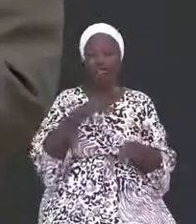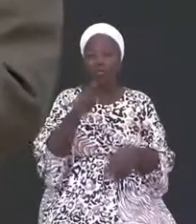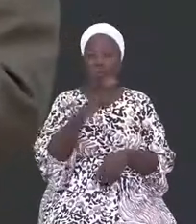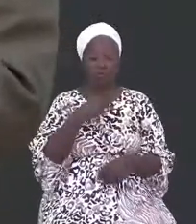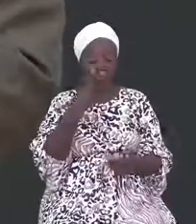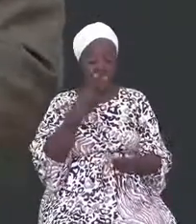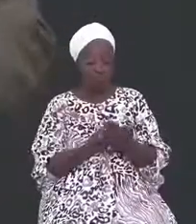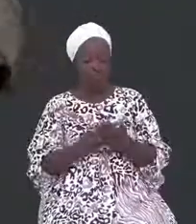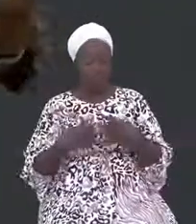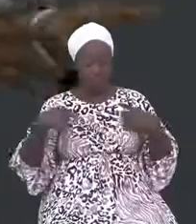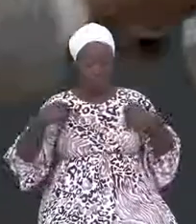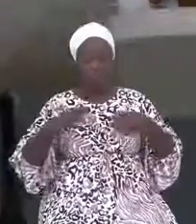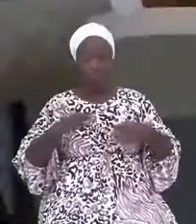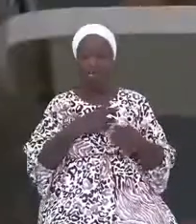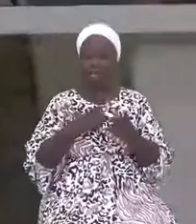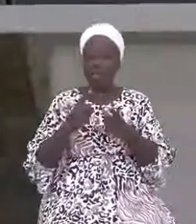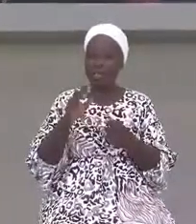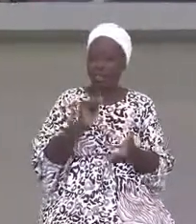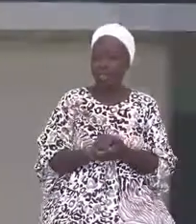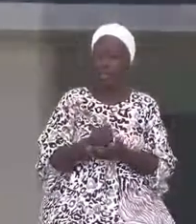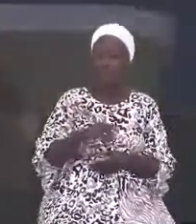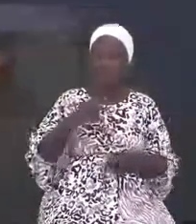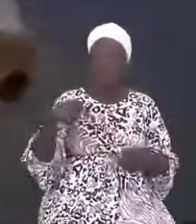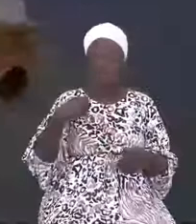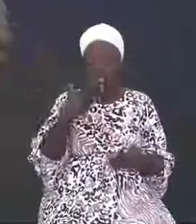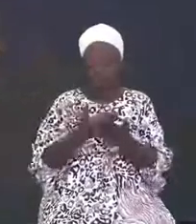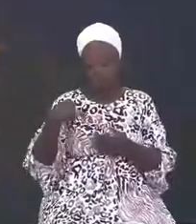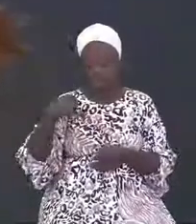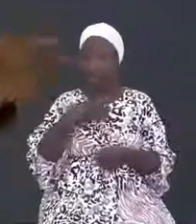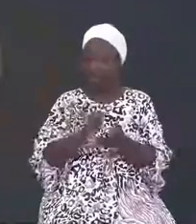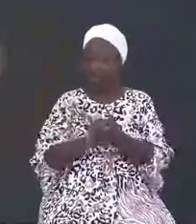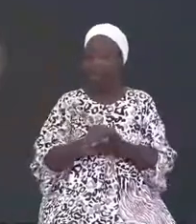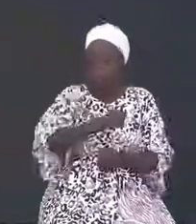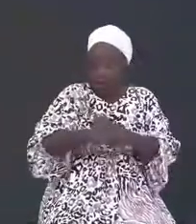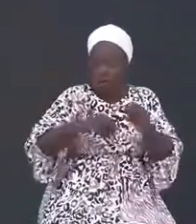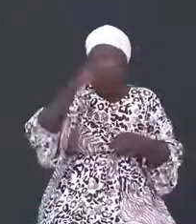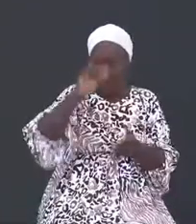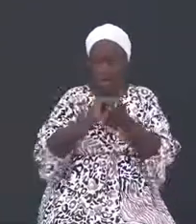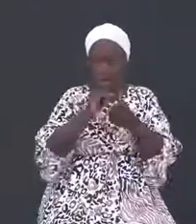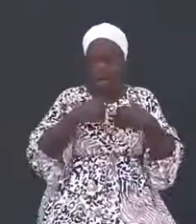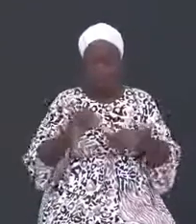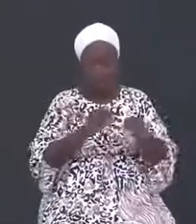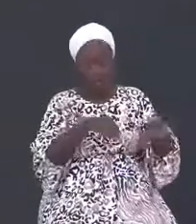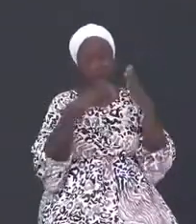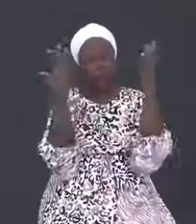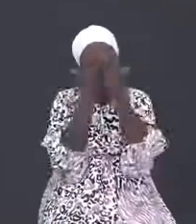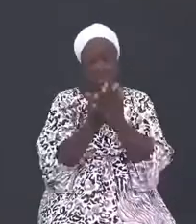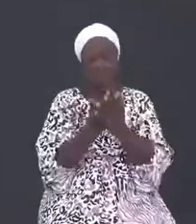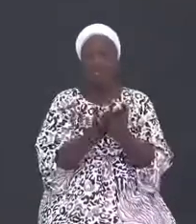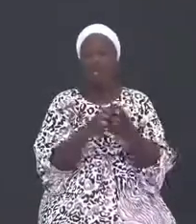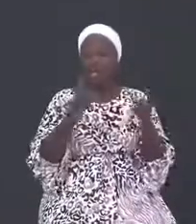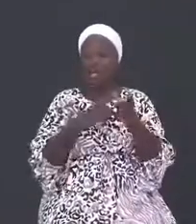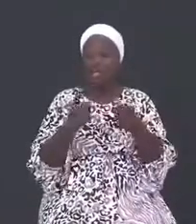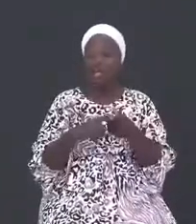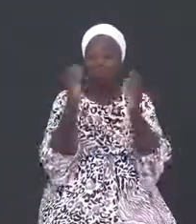comme toi-même qui t'habille très bien? Est-ce que cet homme qui souffre là-bas, qui a été emprisonné, incarcéré,